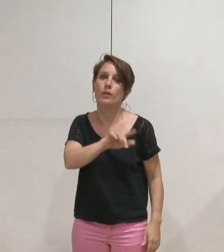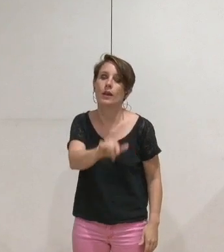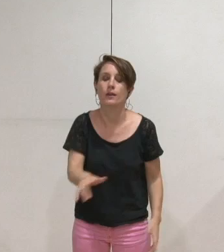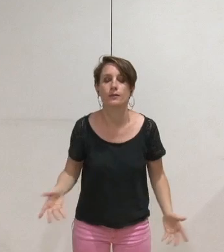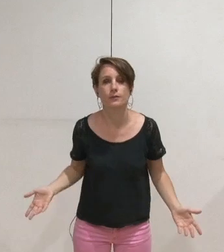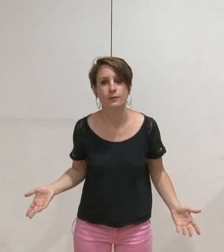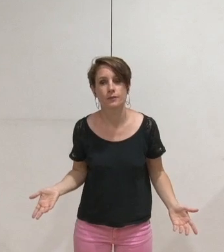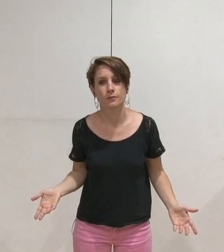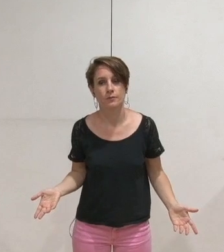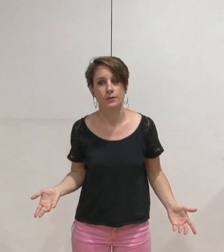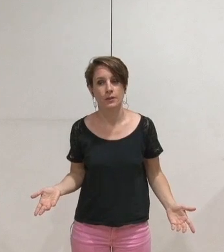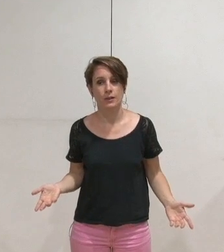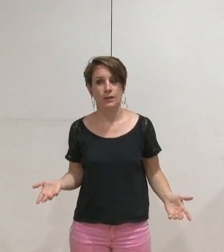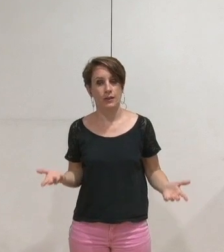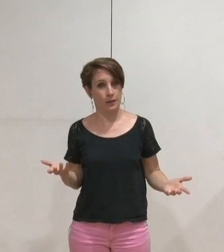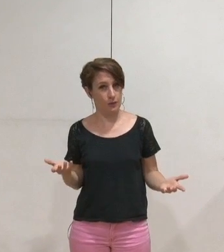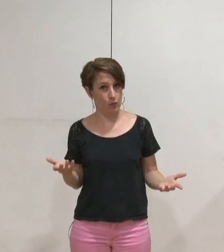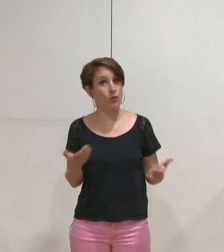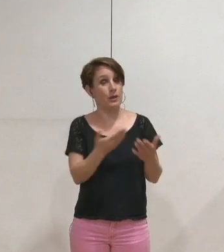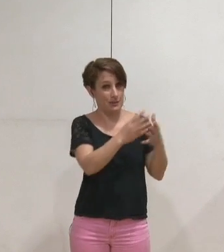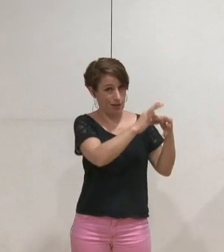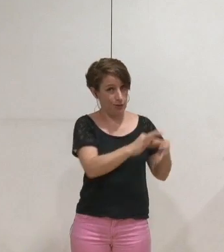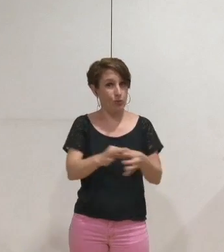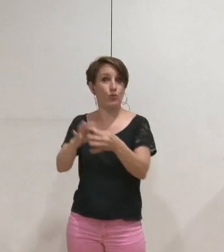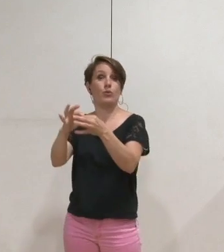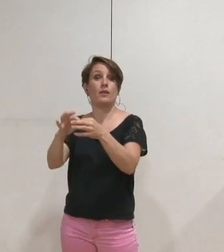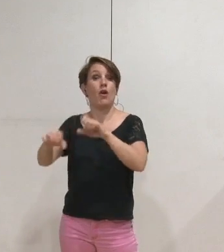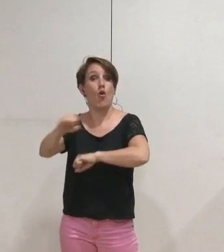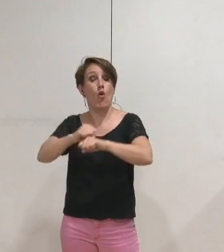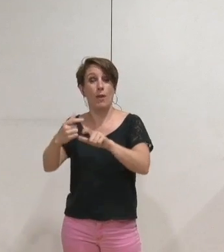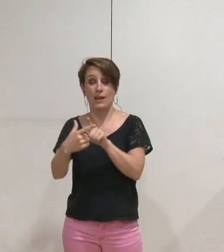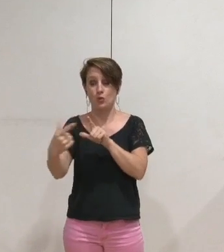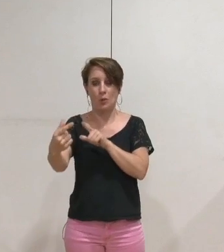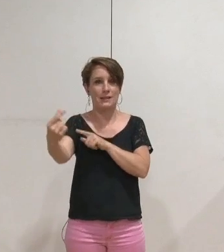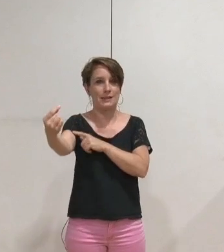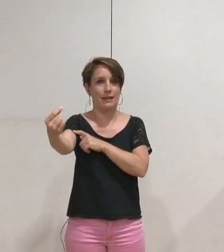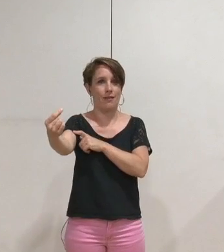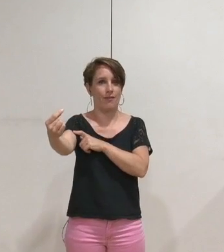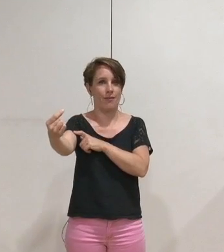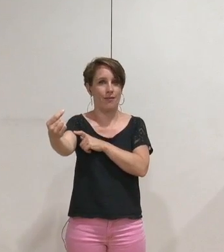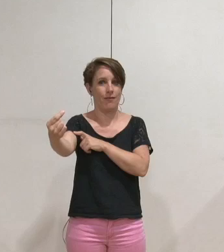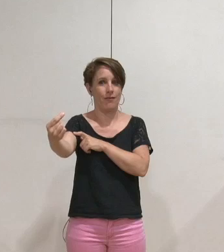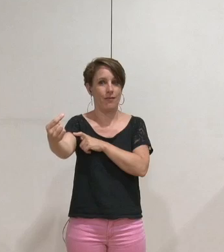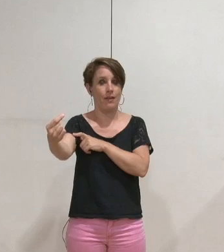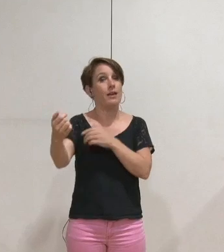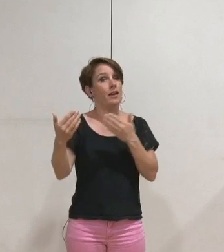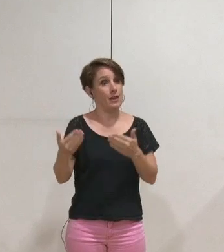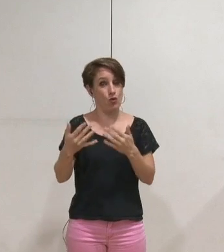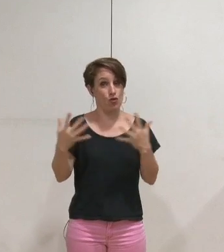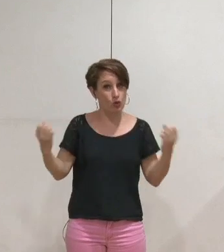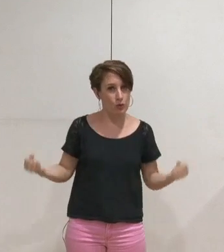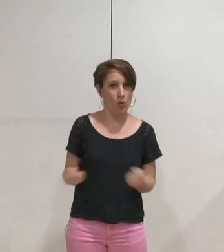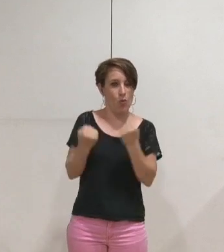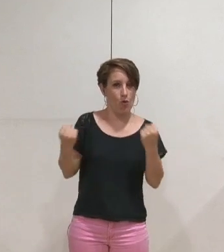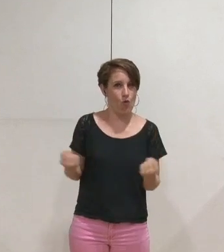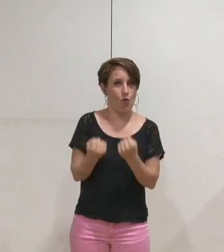qui se lie avec l'opération presquil et pour laquelle aujourd'hui la communication est aujourd'hui revue pour que l'on ait